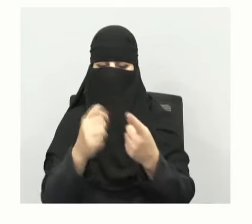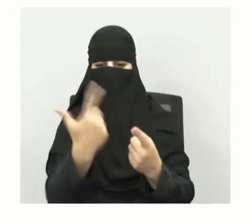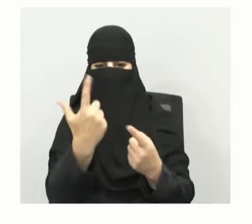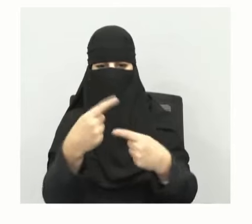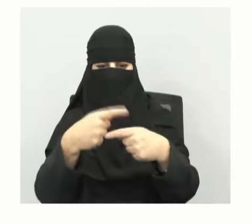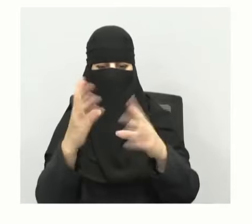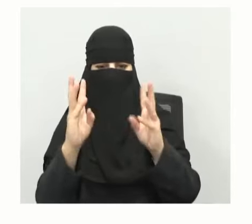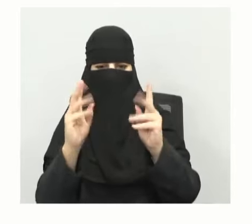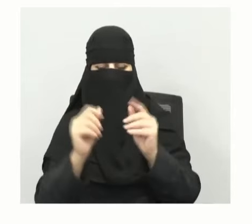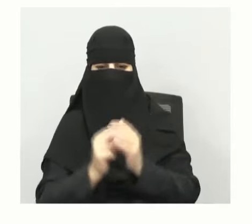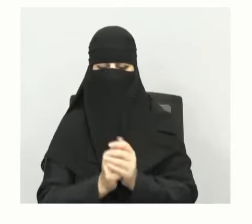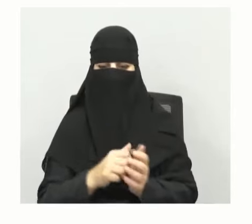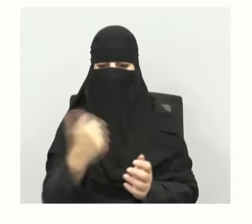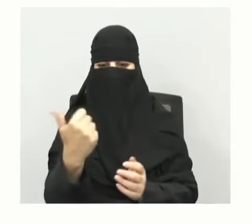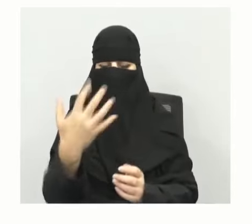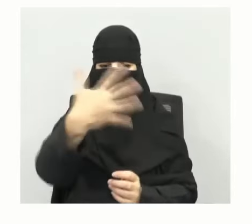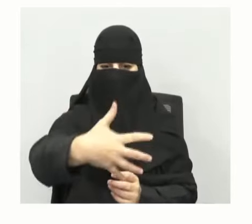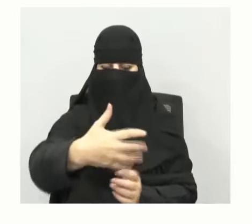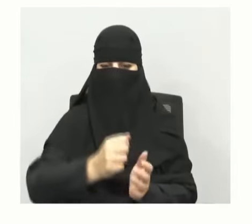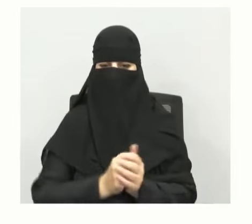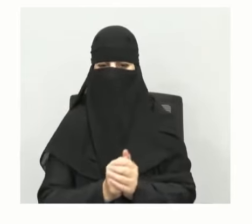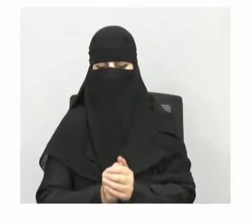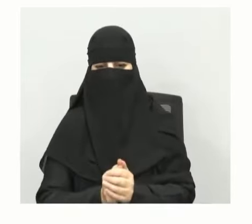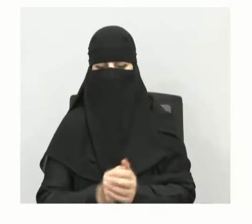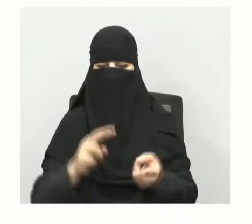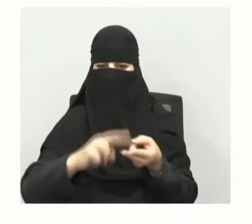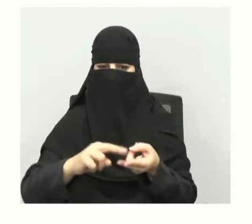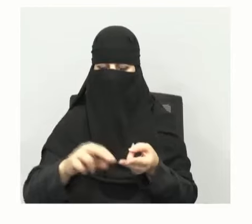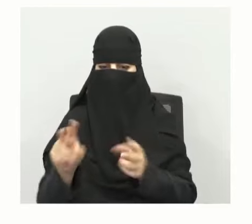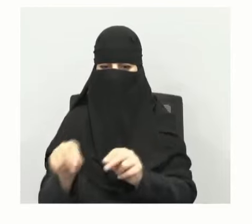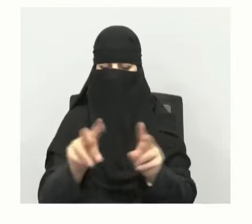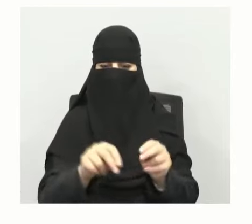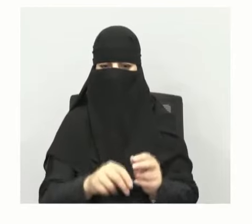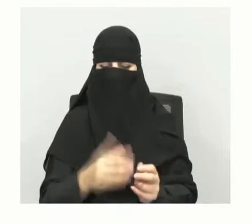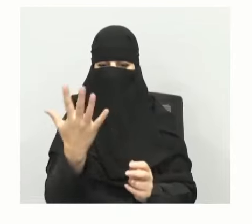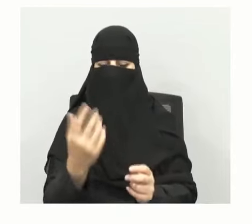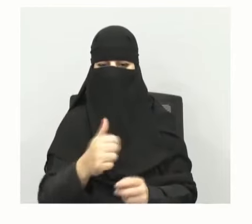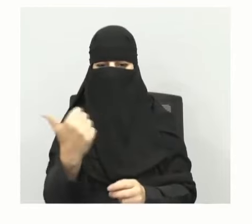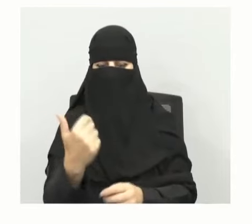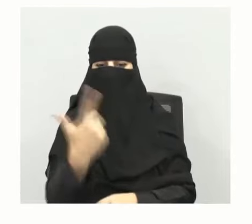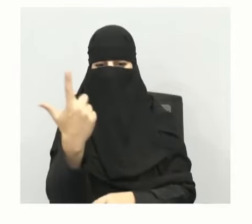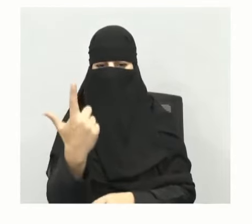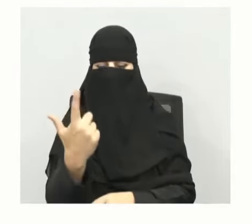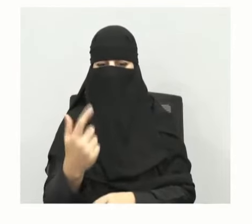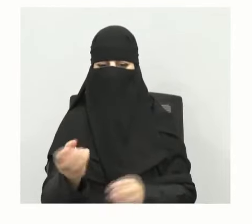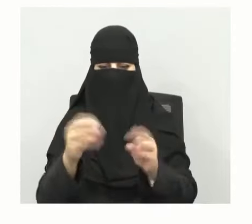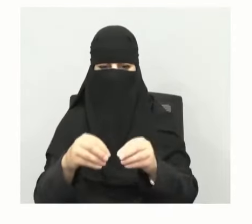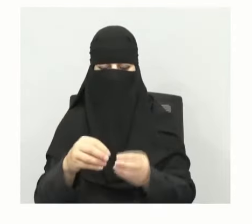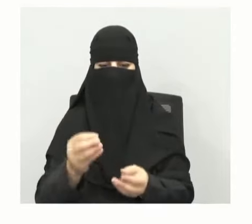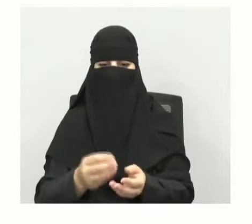سبعه تساوي كم سته وخمسون اذا حليناها بهذا الشكل خمسه سته سبعه كانت موجوده